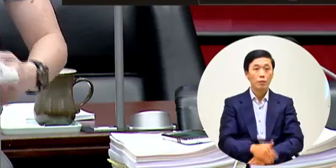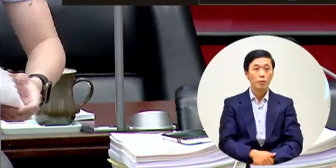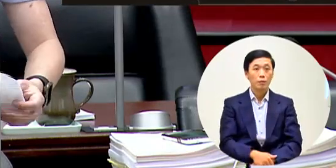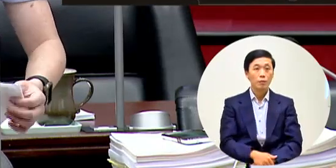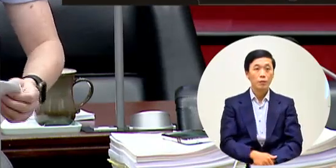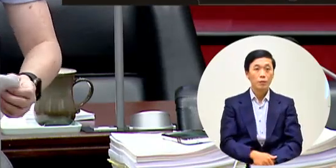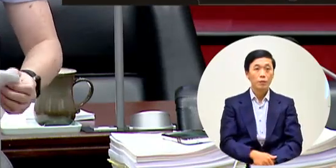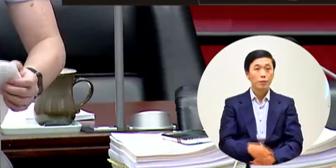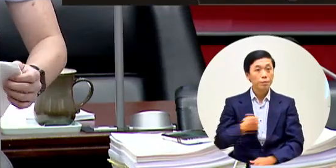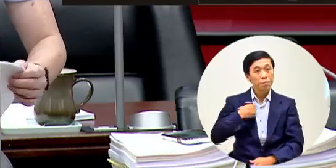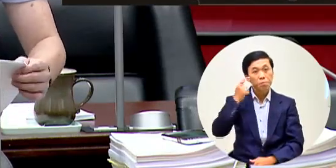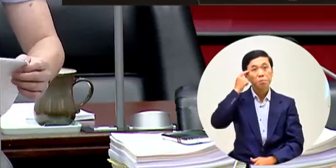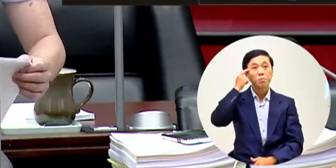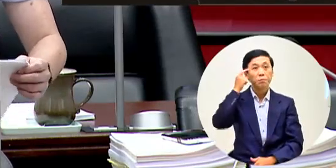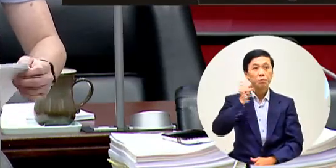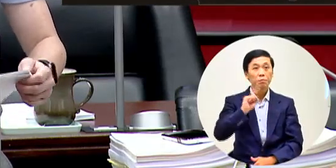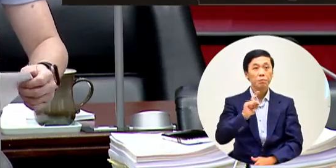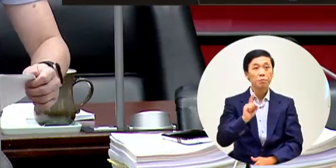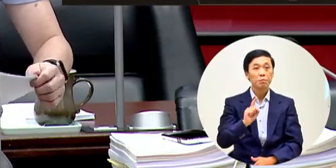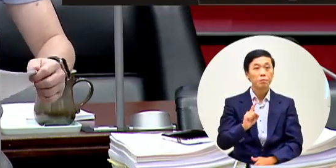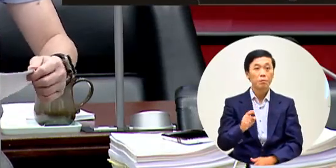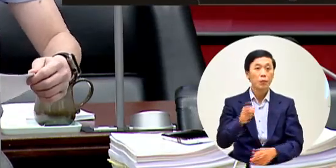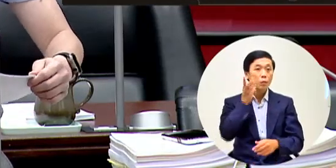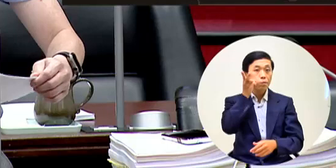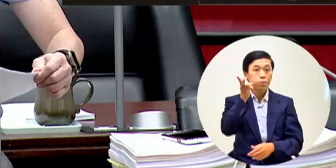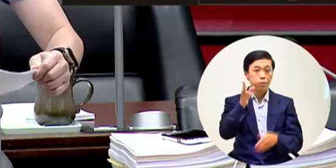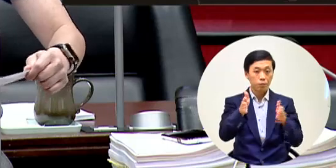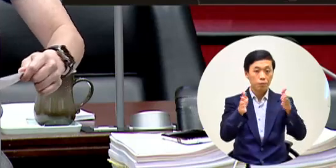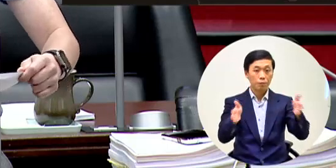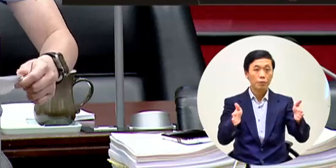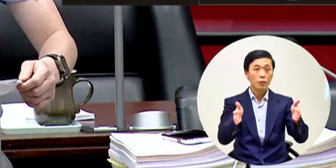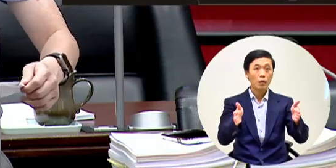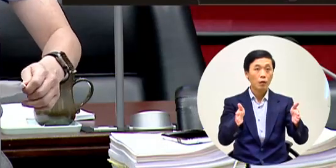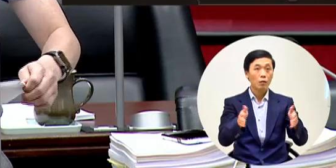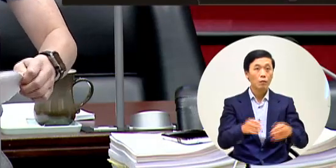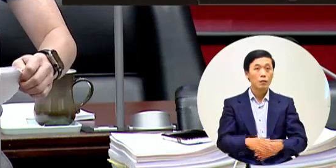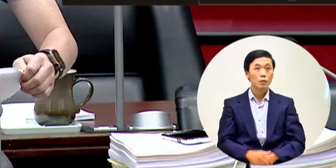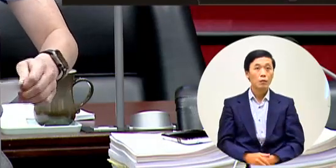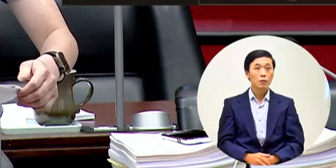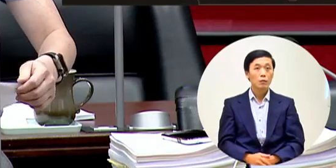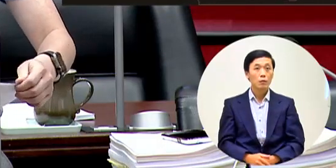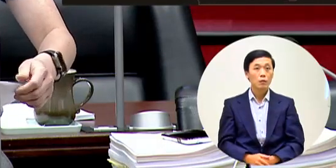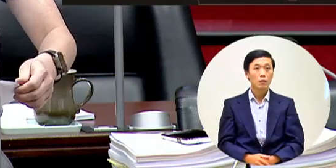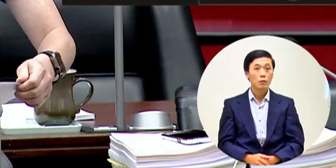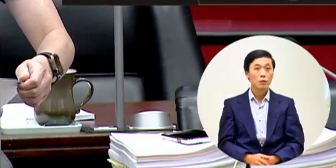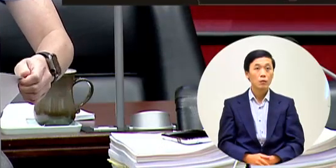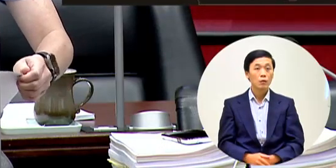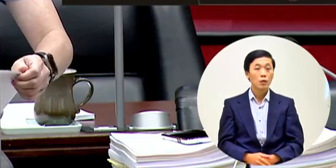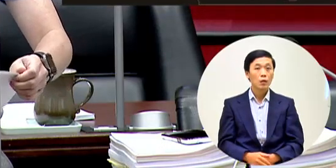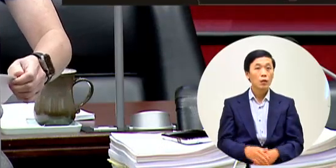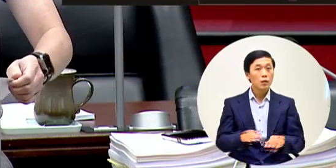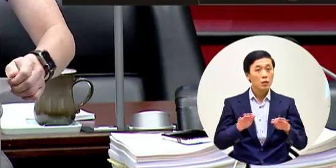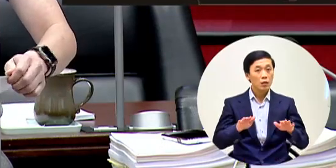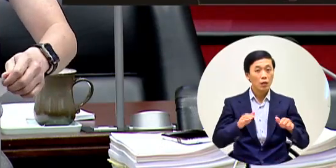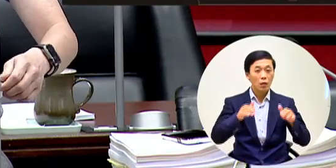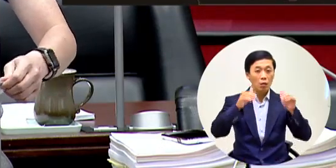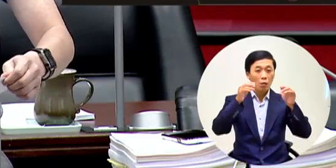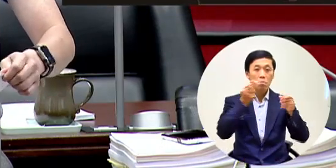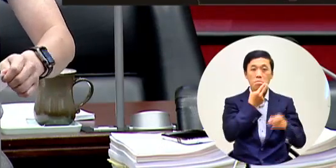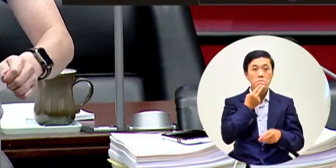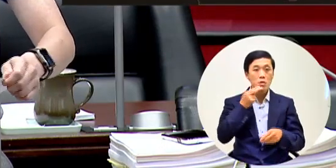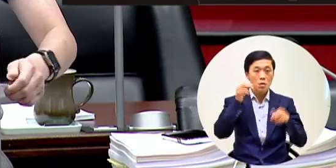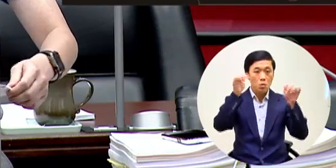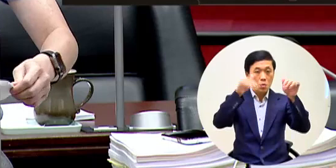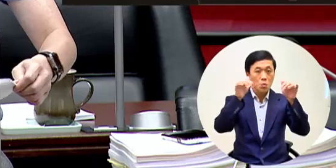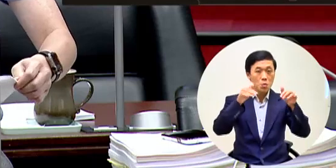哦、那我想，在这两个月也是一个，算啊，即马落雨梅雨季节或